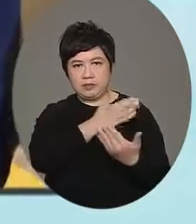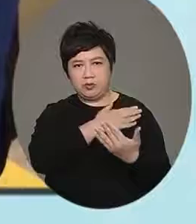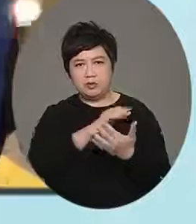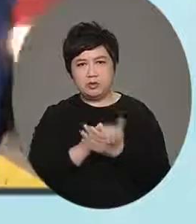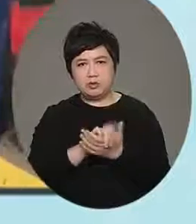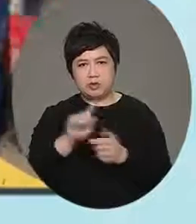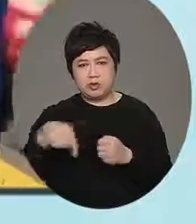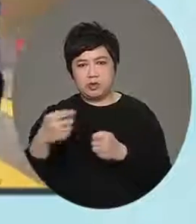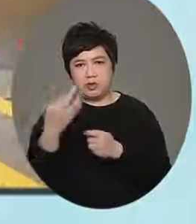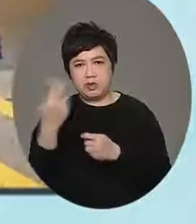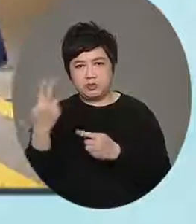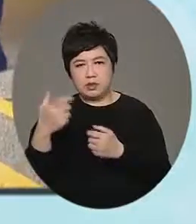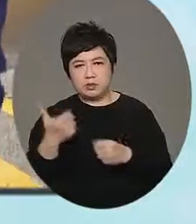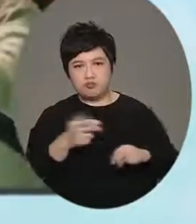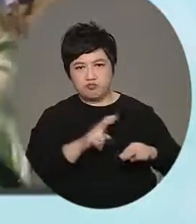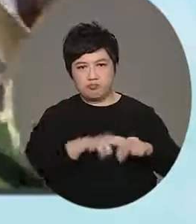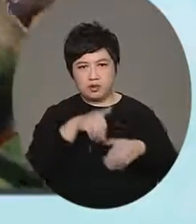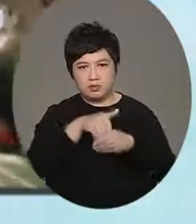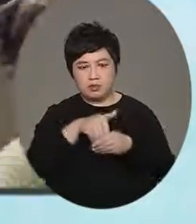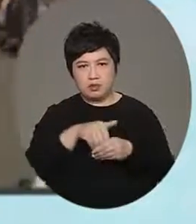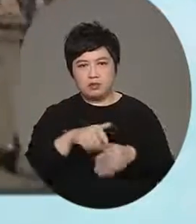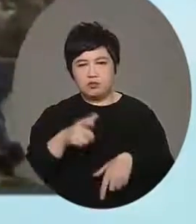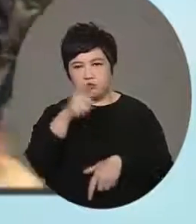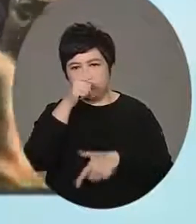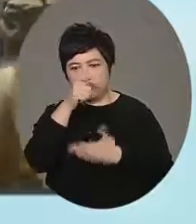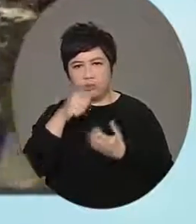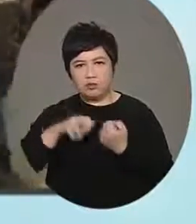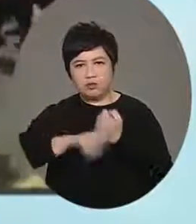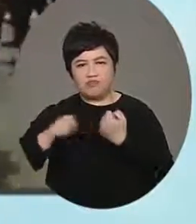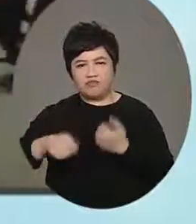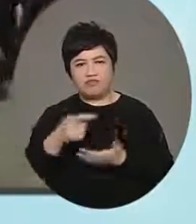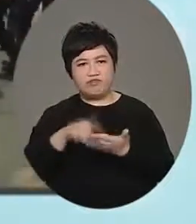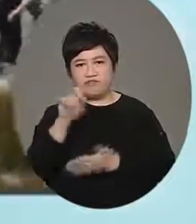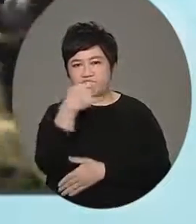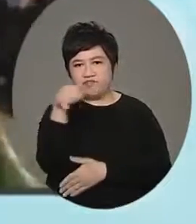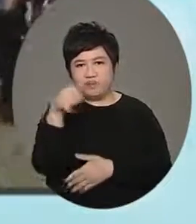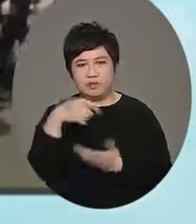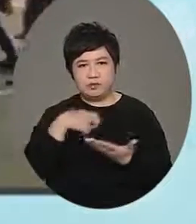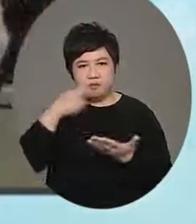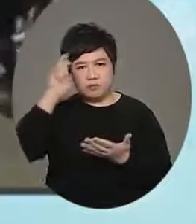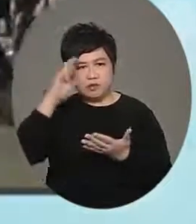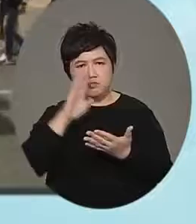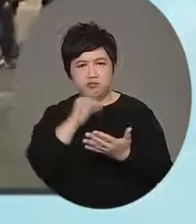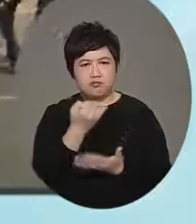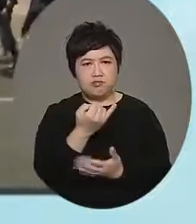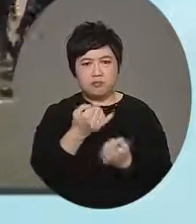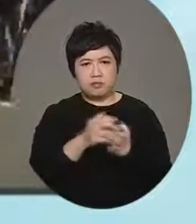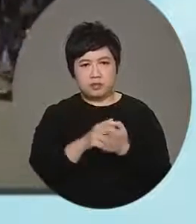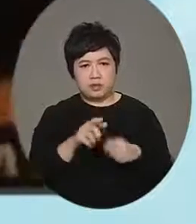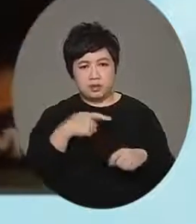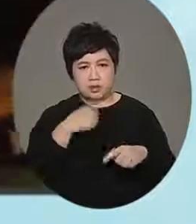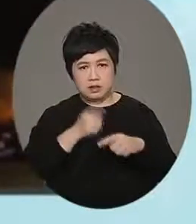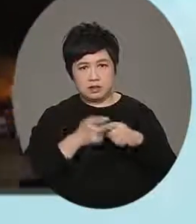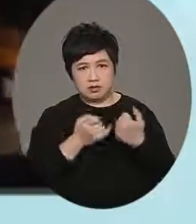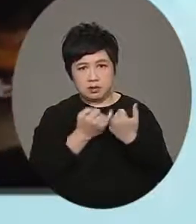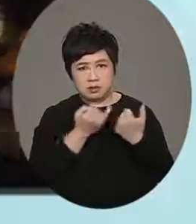餘32個被告的保釋申請，蘇慧德就不批准，說考慮到沒有充足理由，相信他們不會實